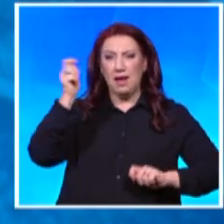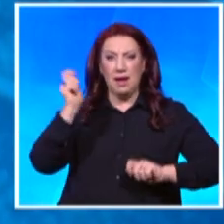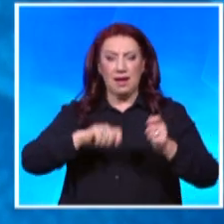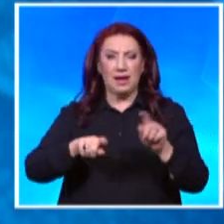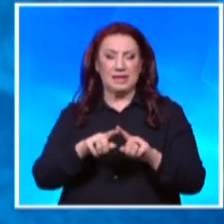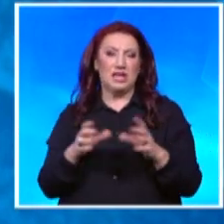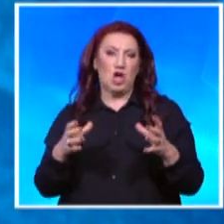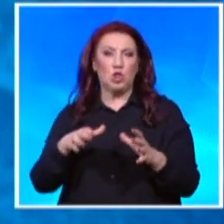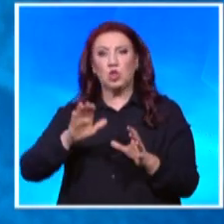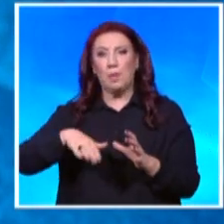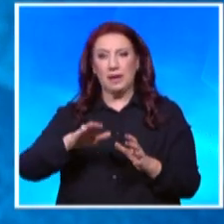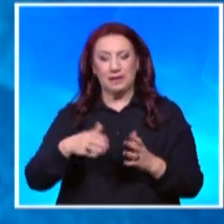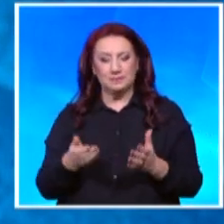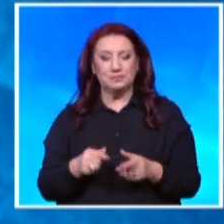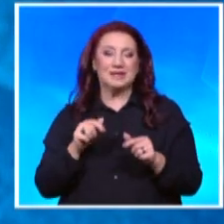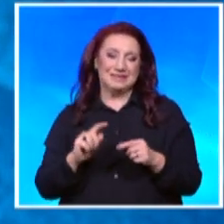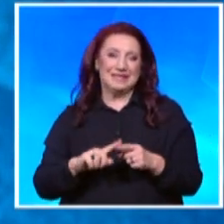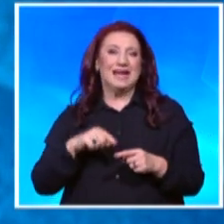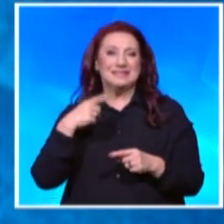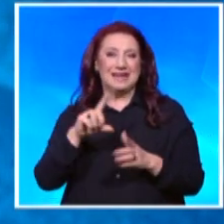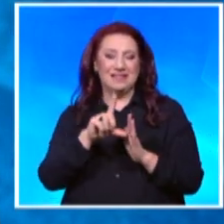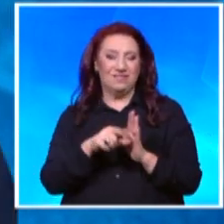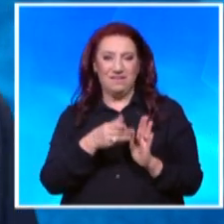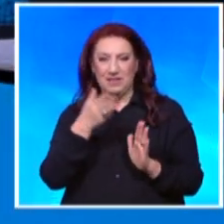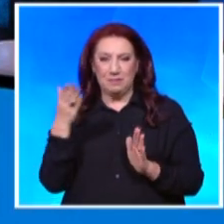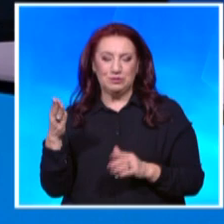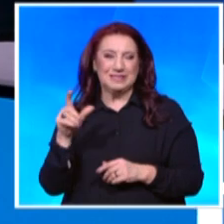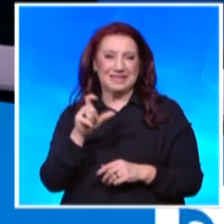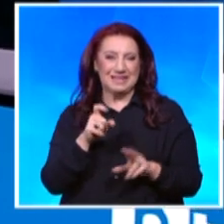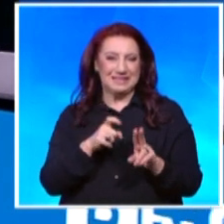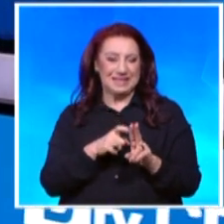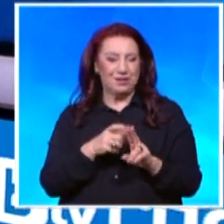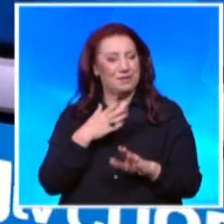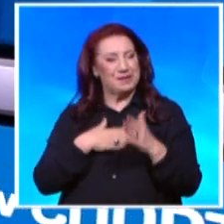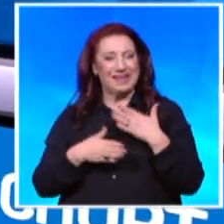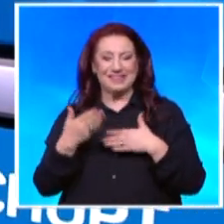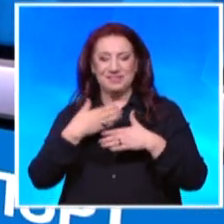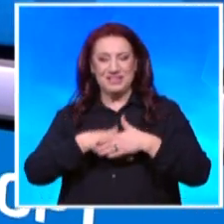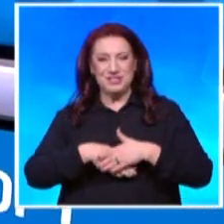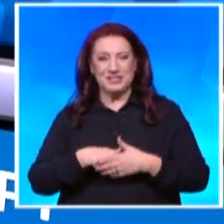Сега по BTV следва прогнозата за времето с Станислава Цалова. Желая ви приятна неделна вечер.